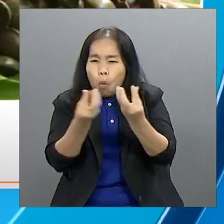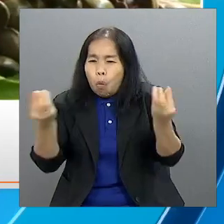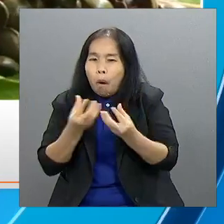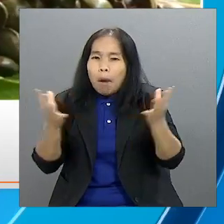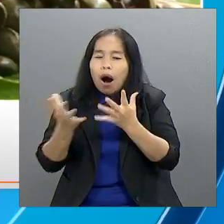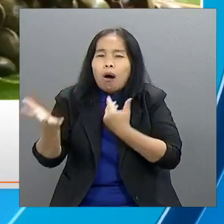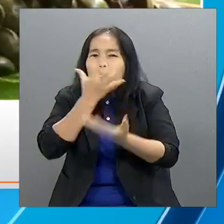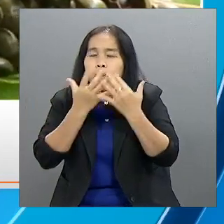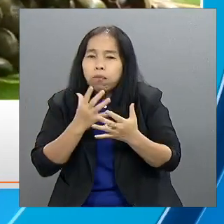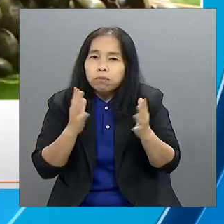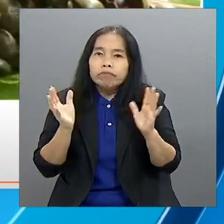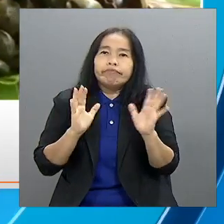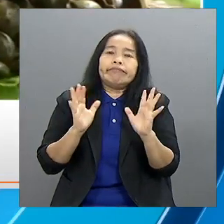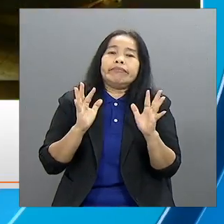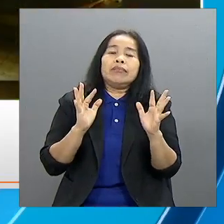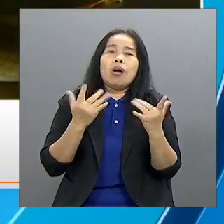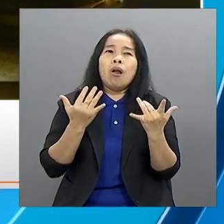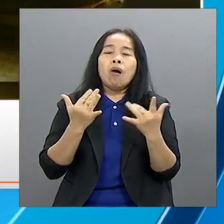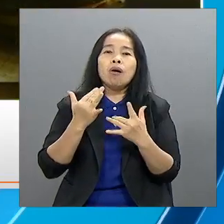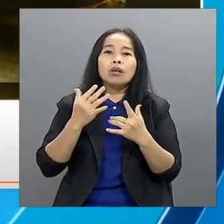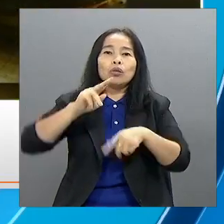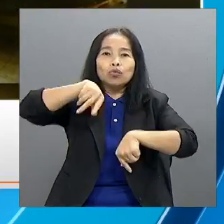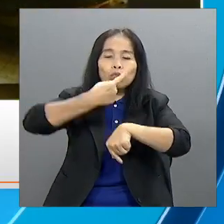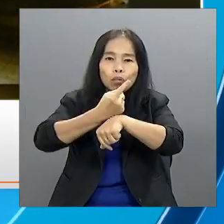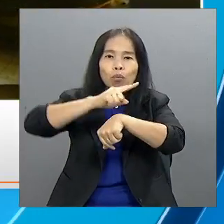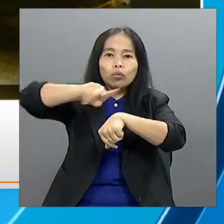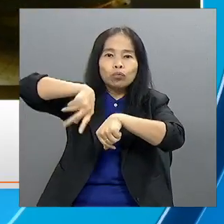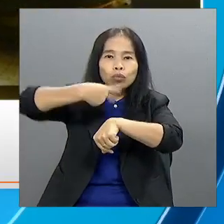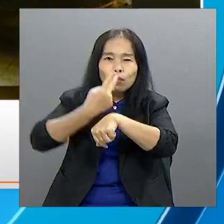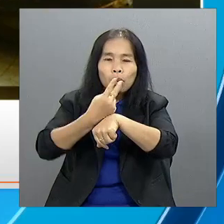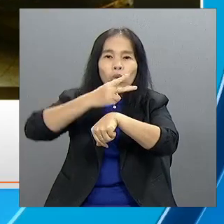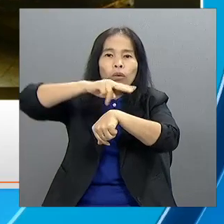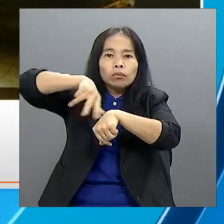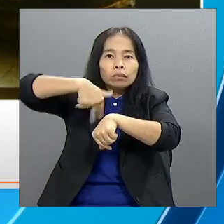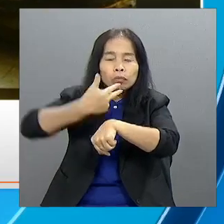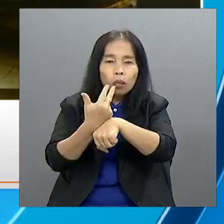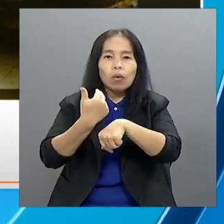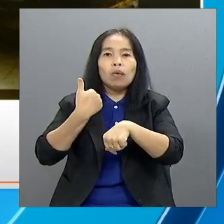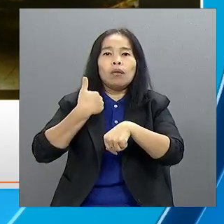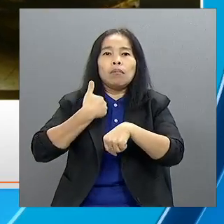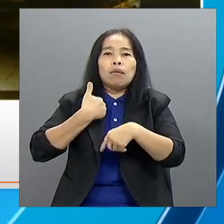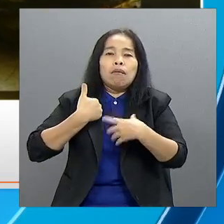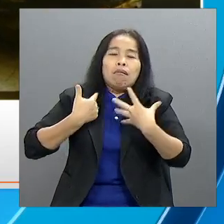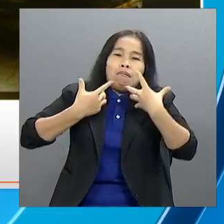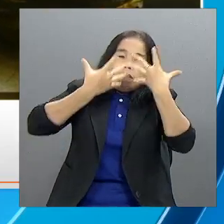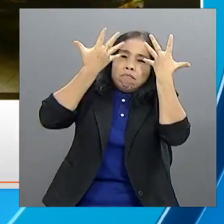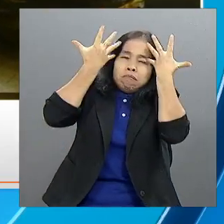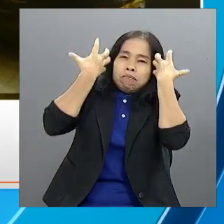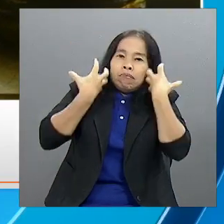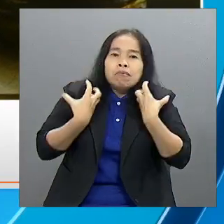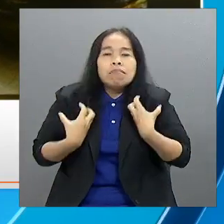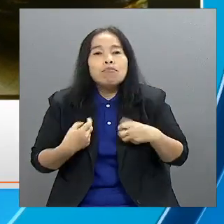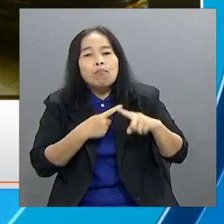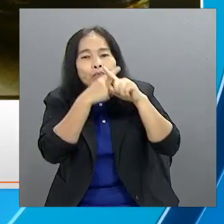2ชั่วโมง4ชั่วโมง6ชั่วโมง10ชั่วโมงหรือบางคนเนี้ยอาจจะถึงประมาณ48ชั่วโมงแล้วจะจบ ครับ